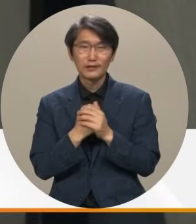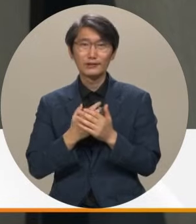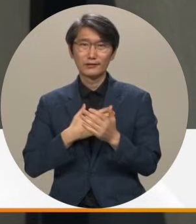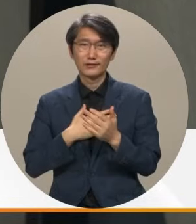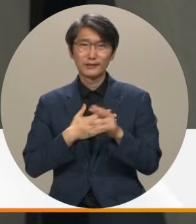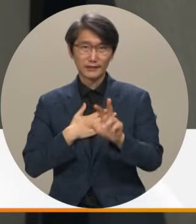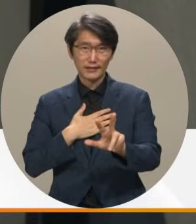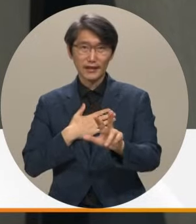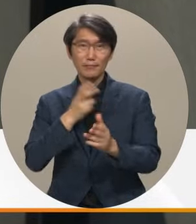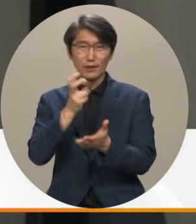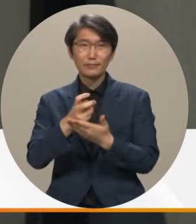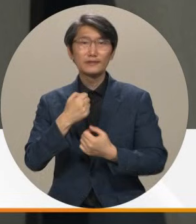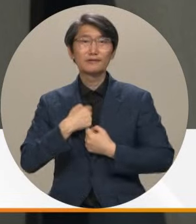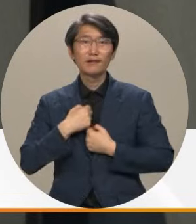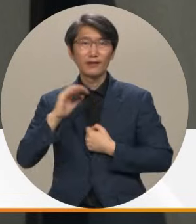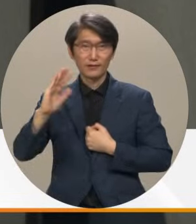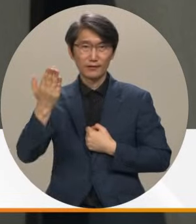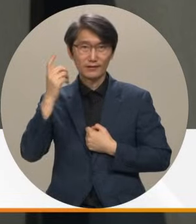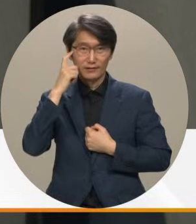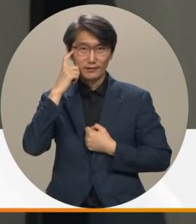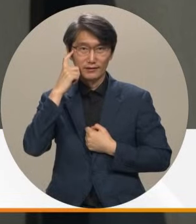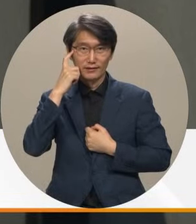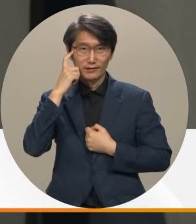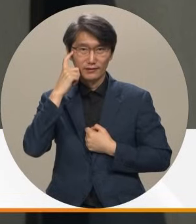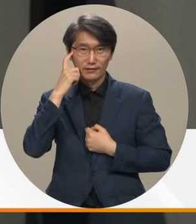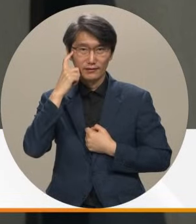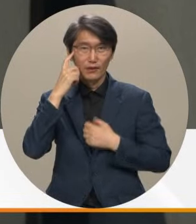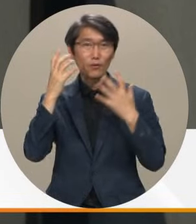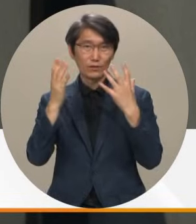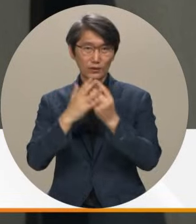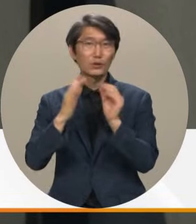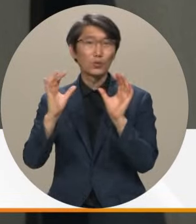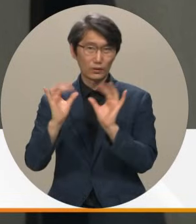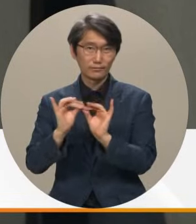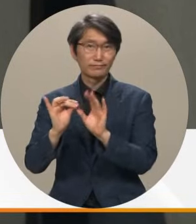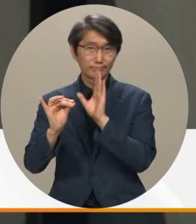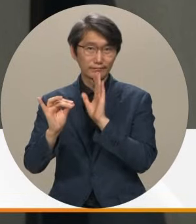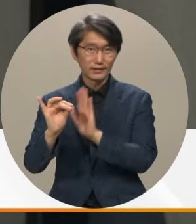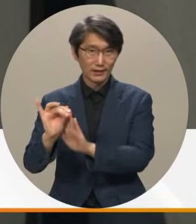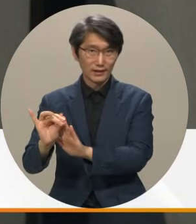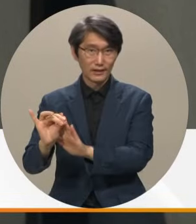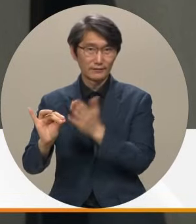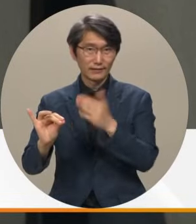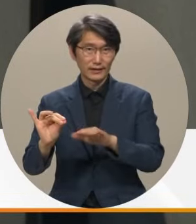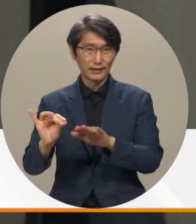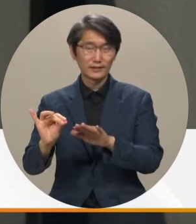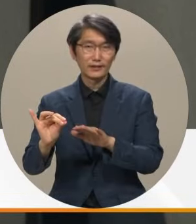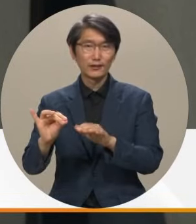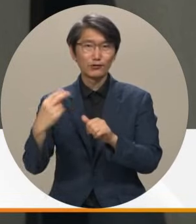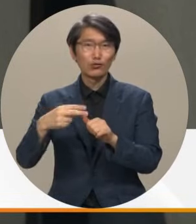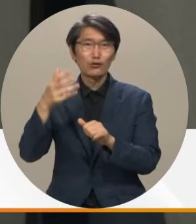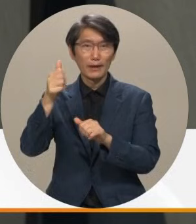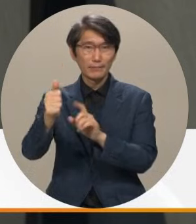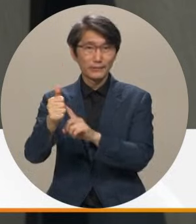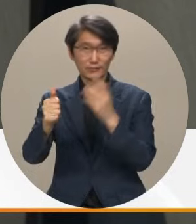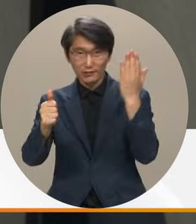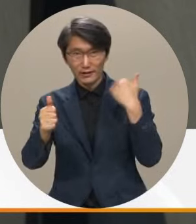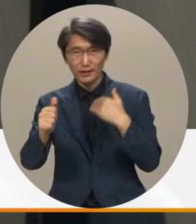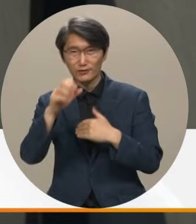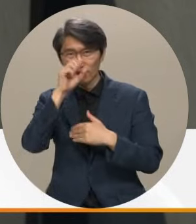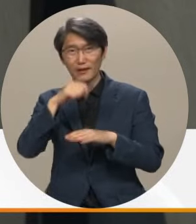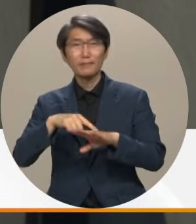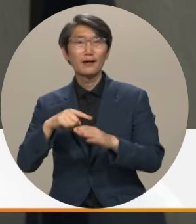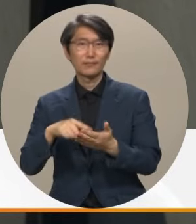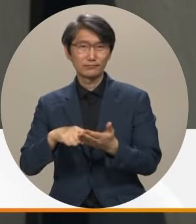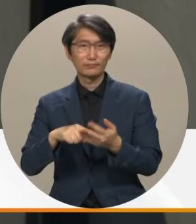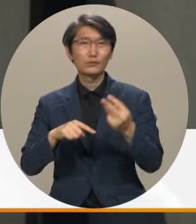이제 법률을 지켜야 한다라고 하는 것에 대해서는 전적으로 찬성을 합니다. 다만 그 조희연 교육감의 선한 의지라고